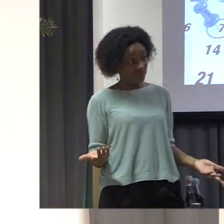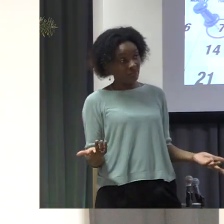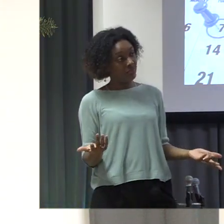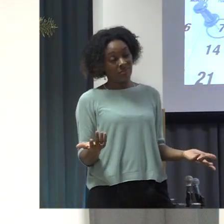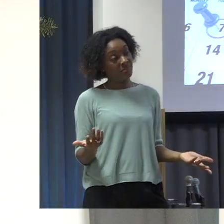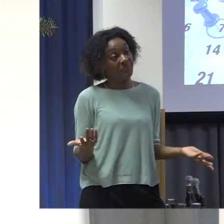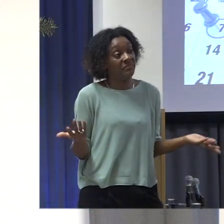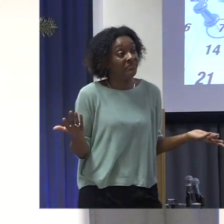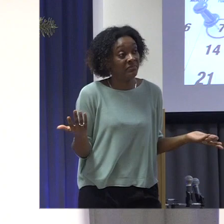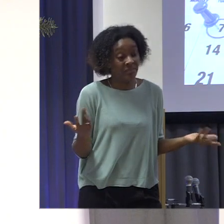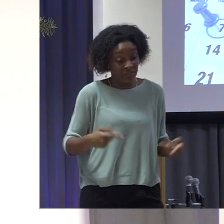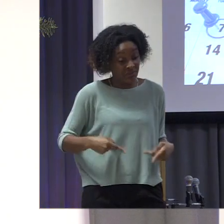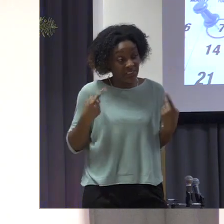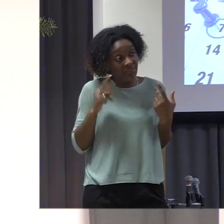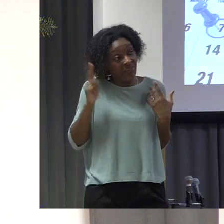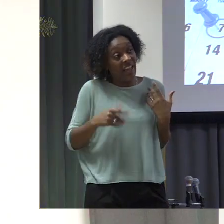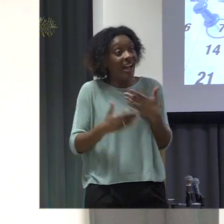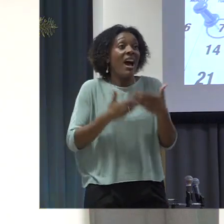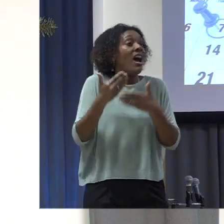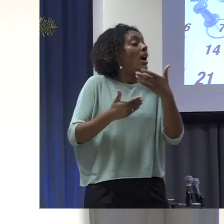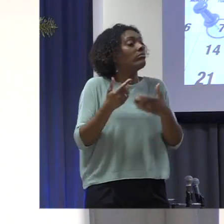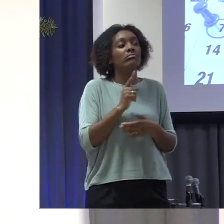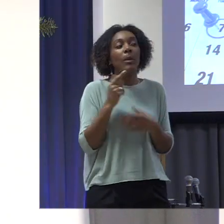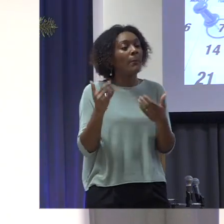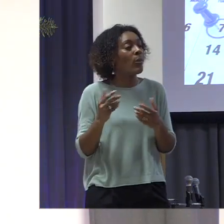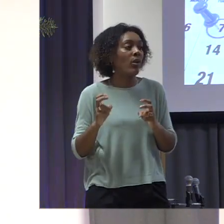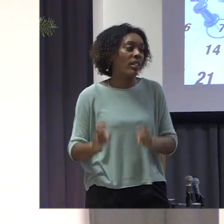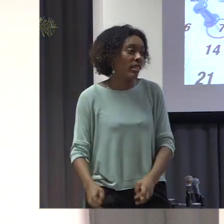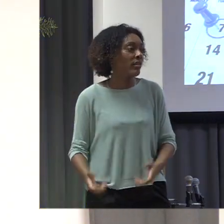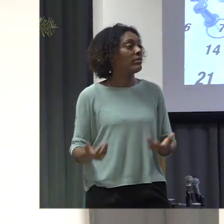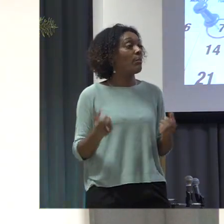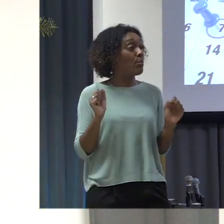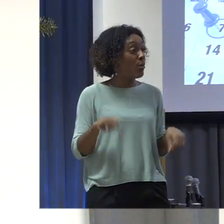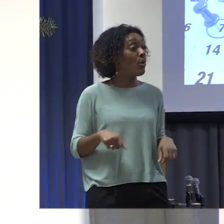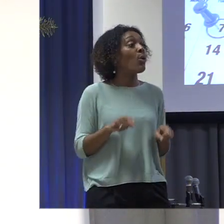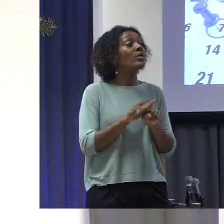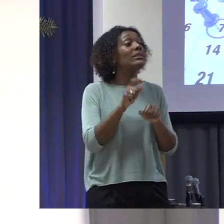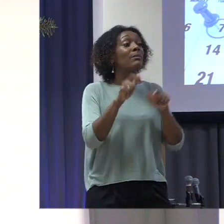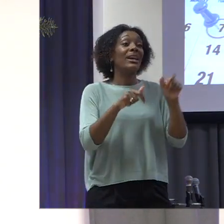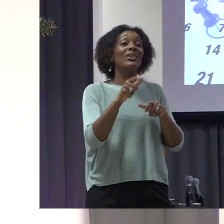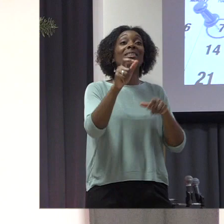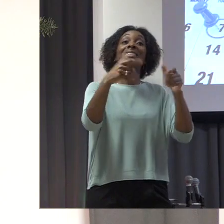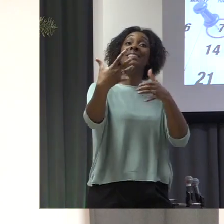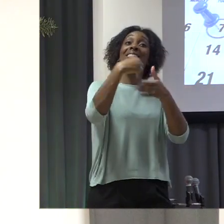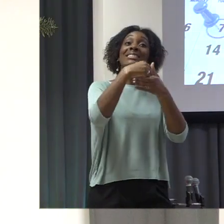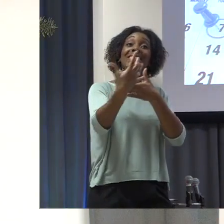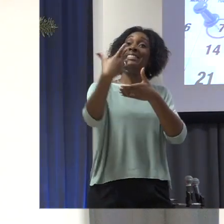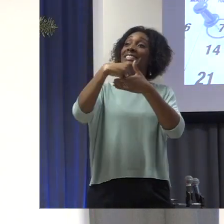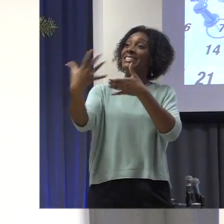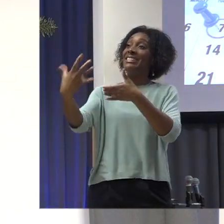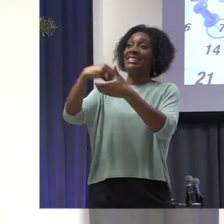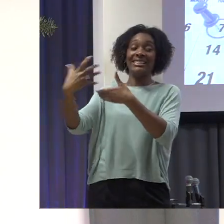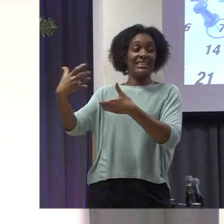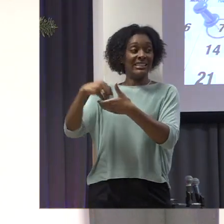des répercussions dans notre vie. Il va y avoir des répercussions dans la vie de tous ceux qui se joignent à nous, qui ne vont pas